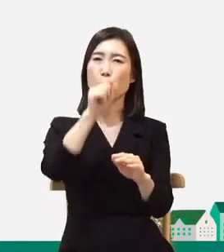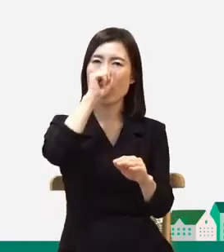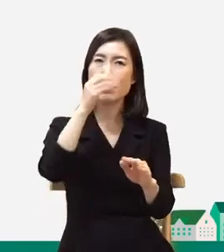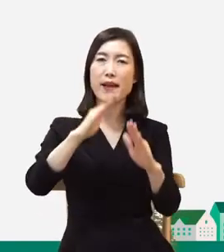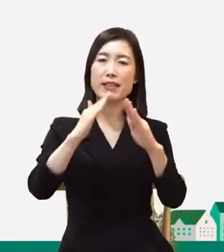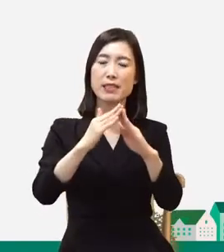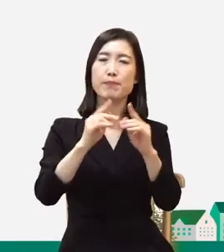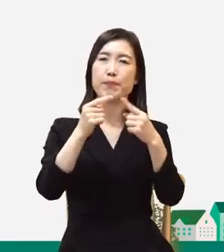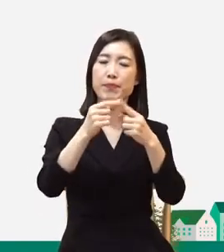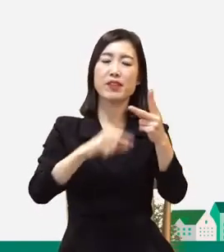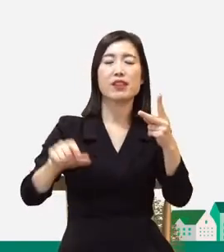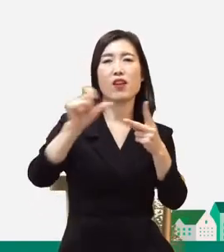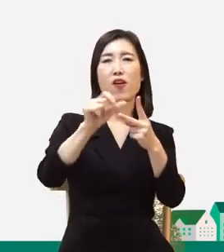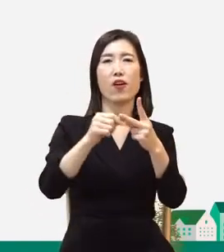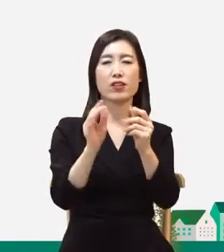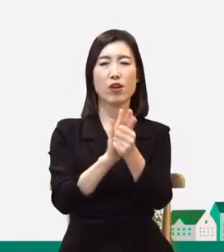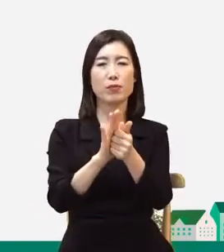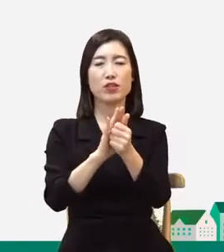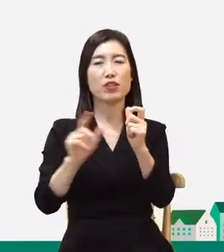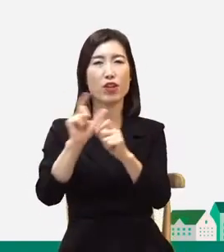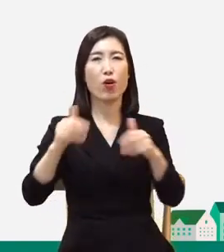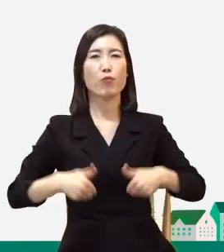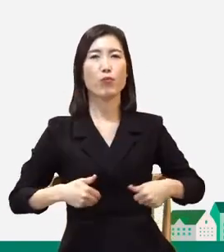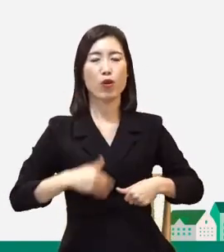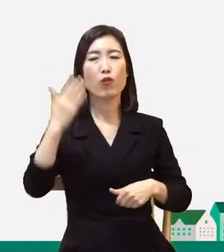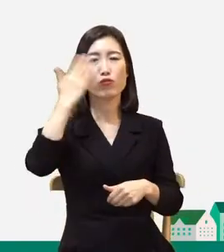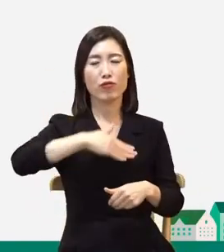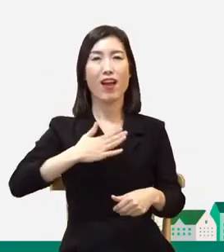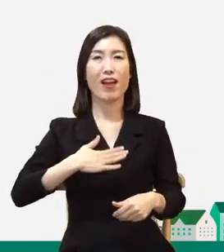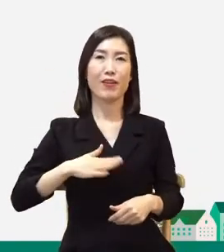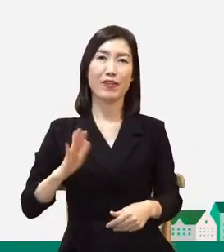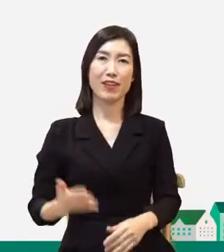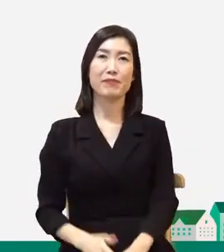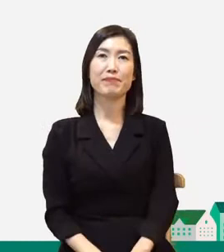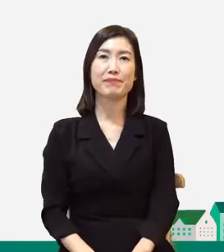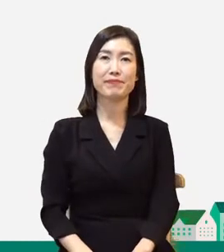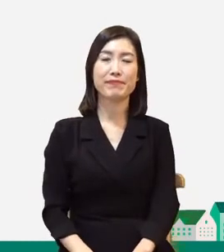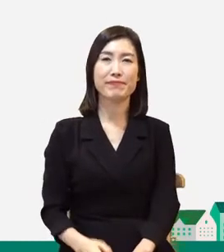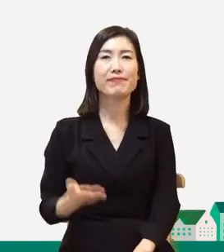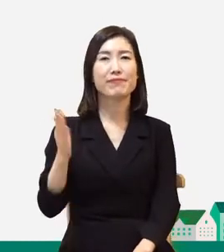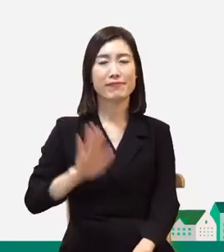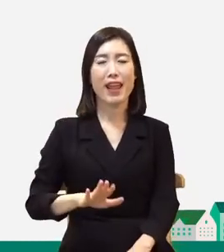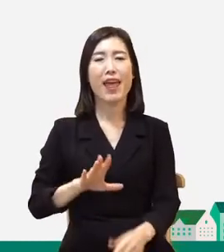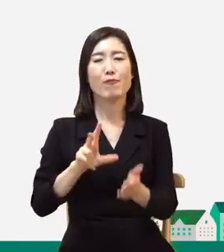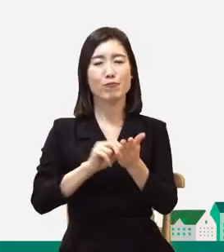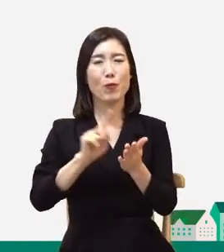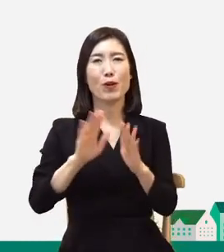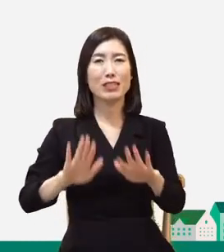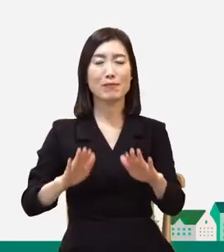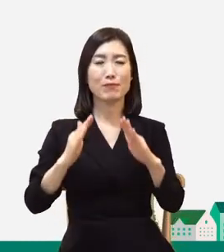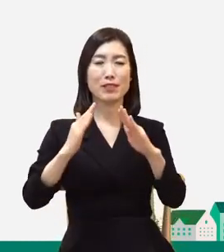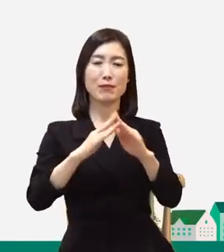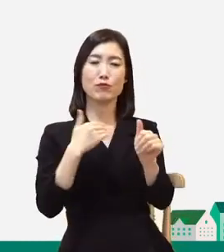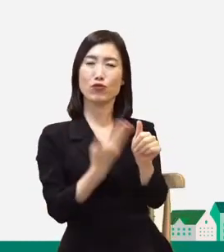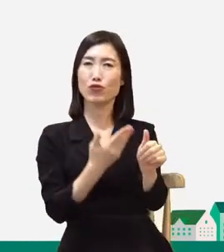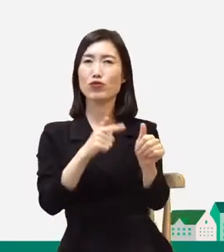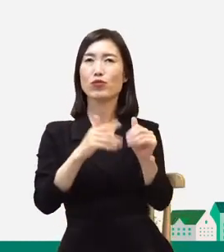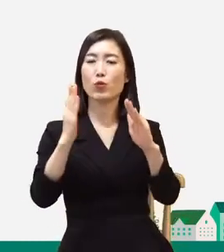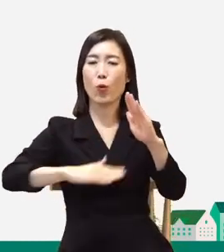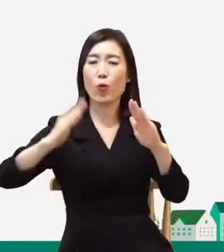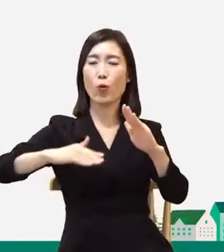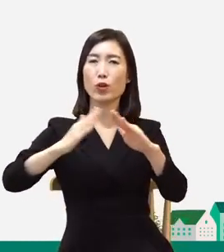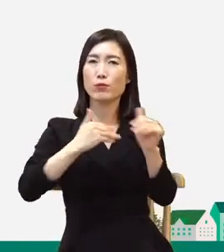있구나라는 생각을 했었습니다. 다만 아직까지 그 주택 수가 굉장히 많지 않고 매년